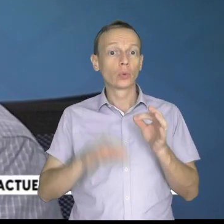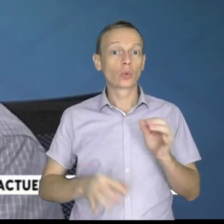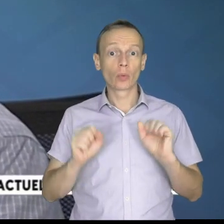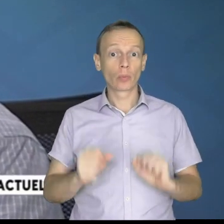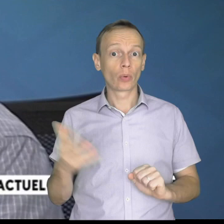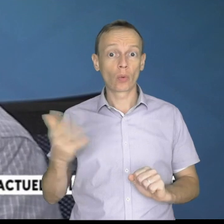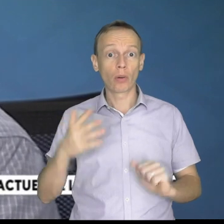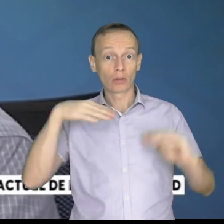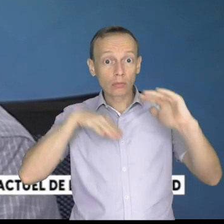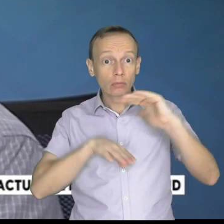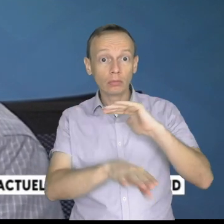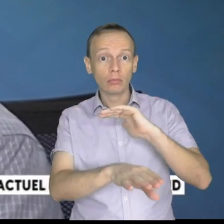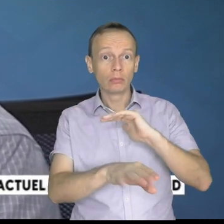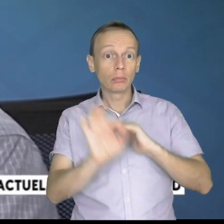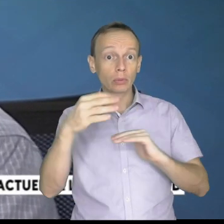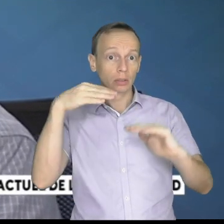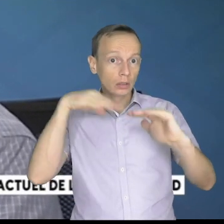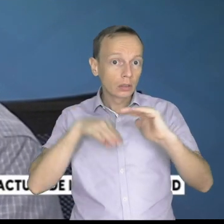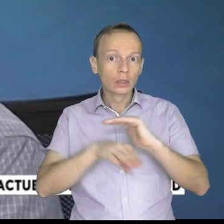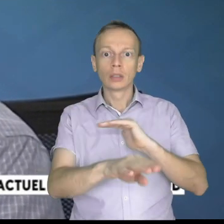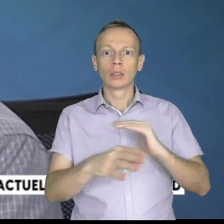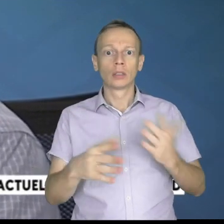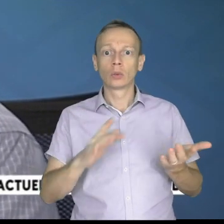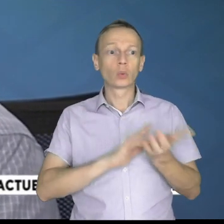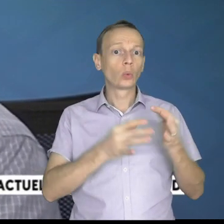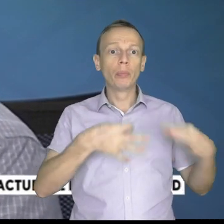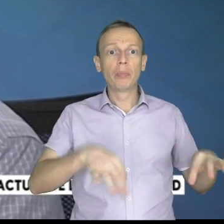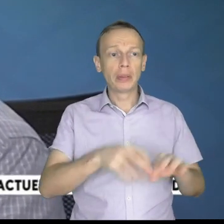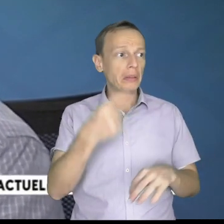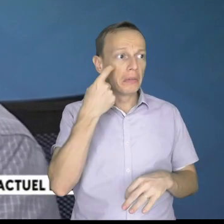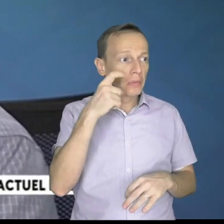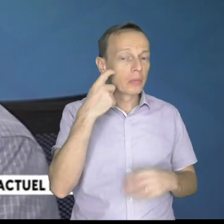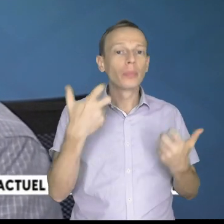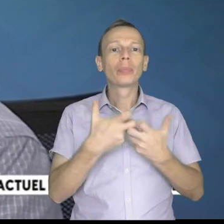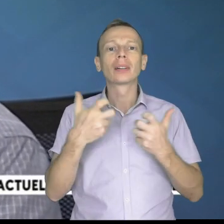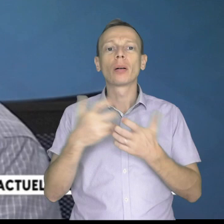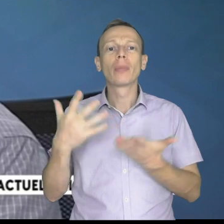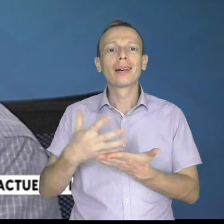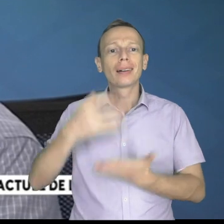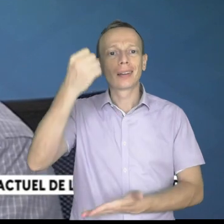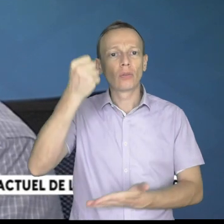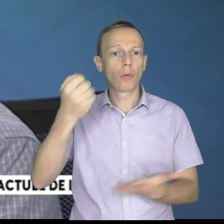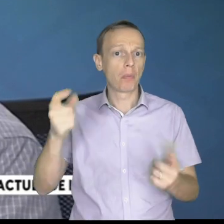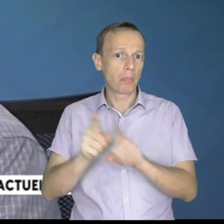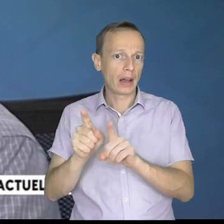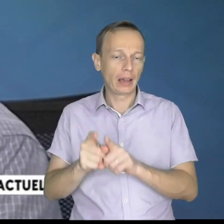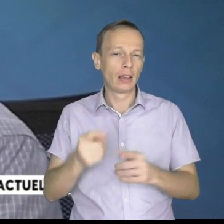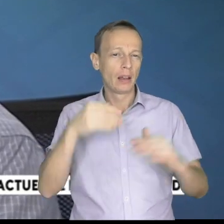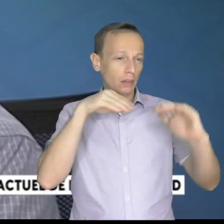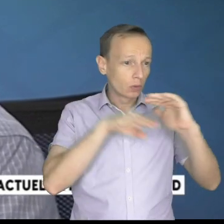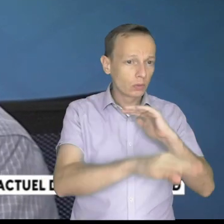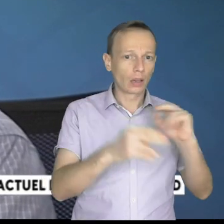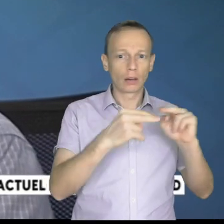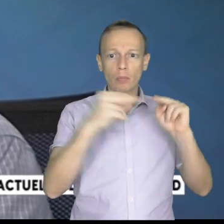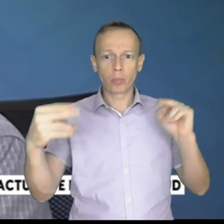étudier, c'est les souterrains, les tunnels. Dans tous les pays, on a vu à La Réunion comment ça s'est passé, dans tous les pays maintenant,